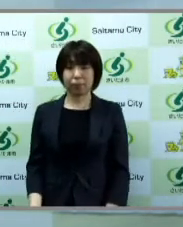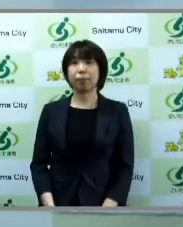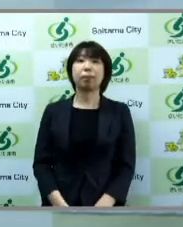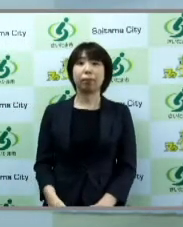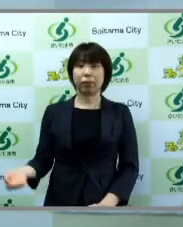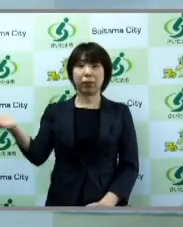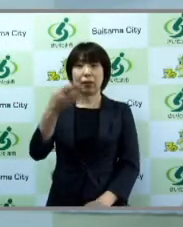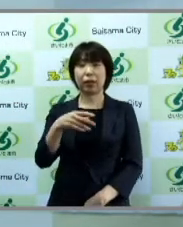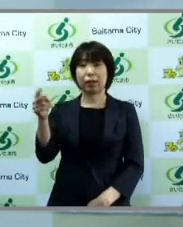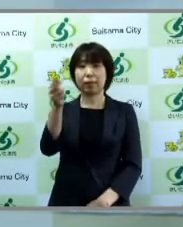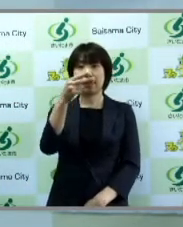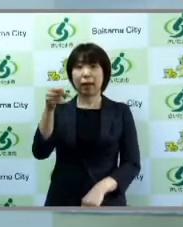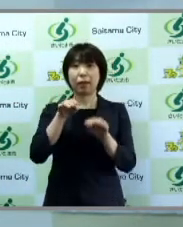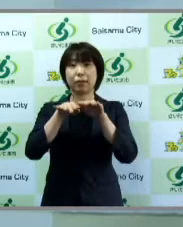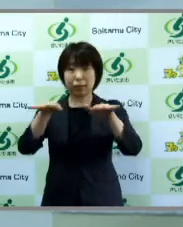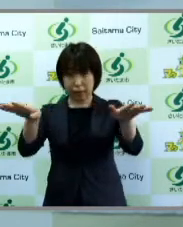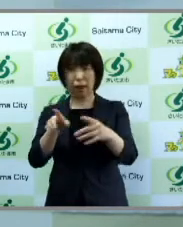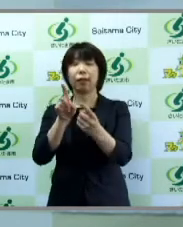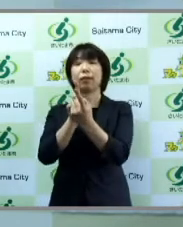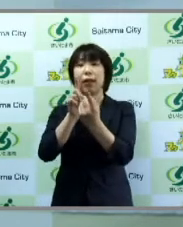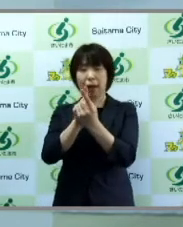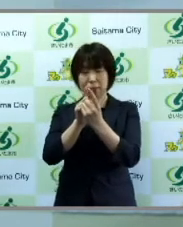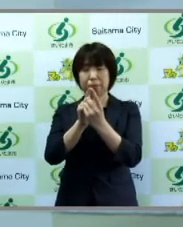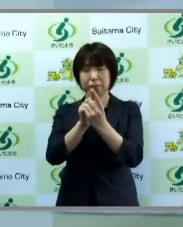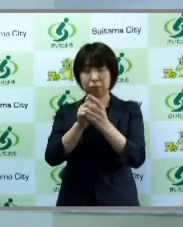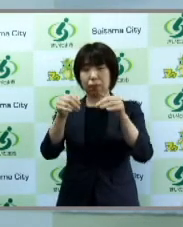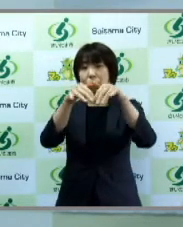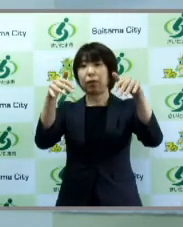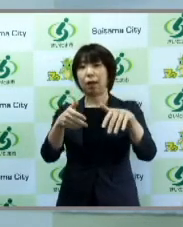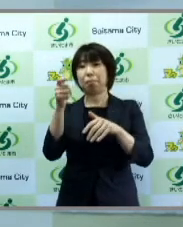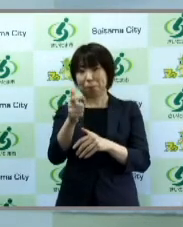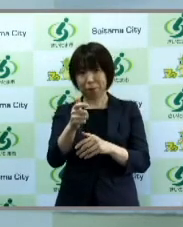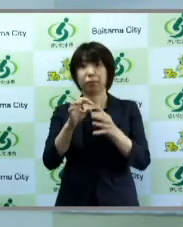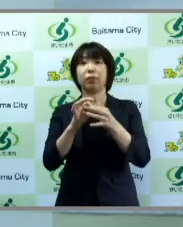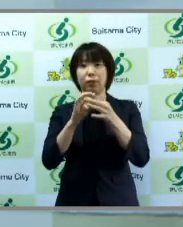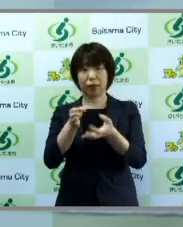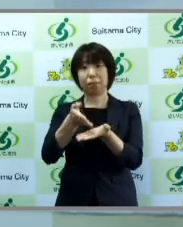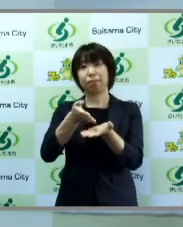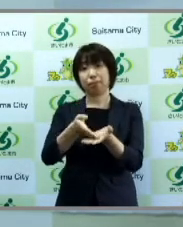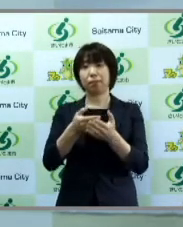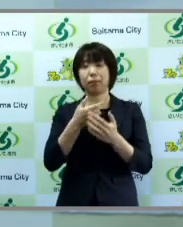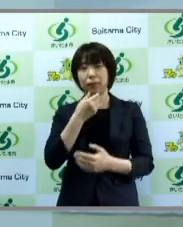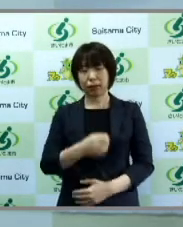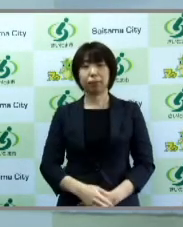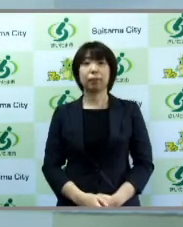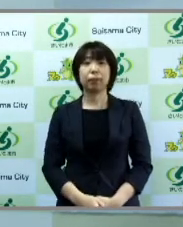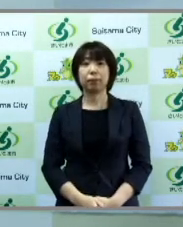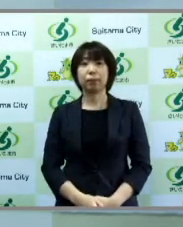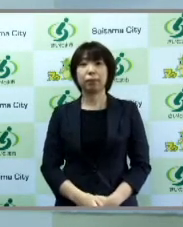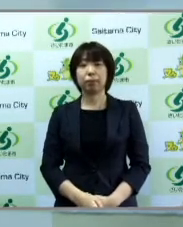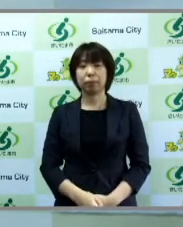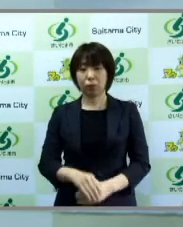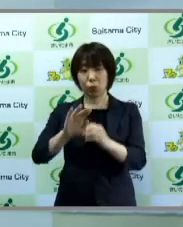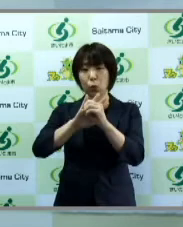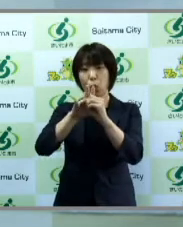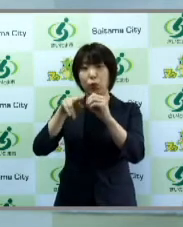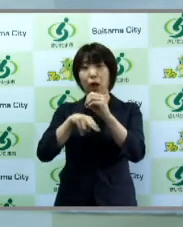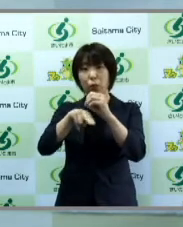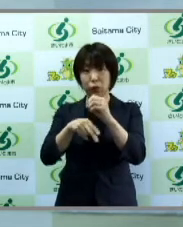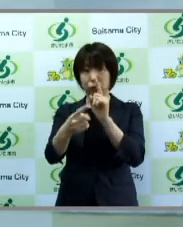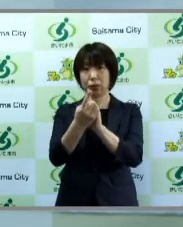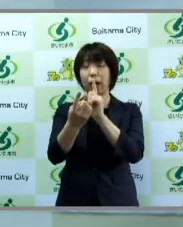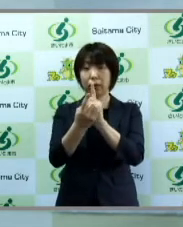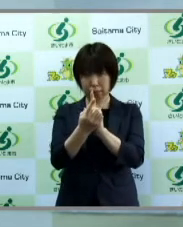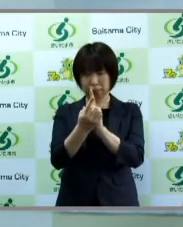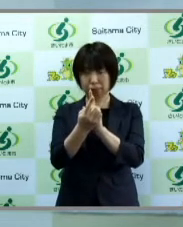けた体制の強化についてご説明をしたいと思います。新型コロナウイルス対策への